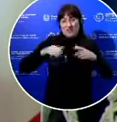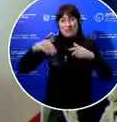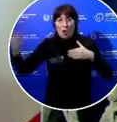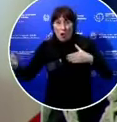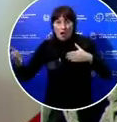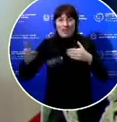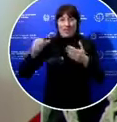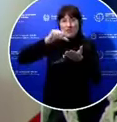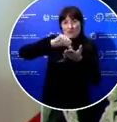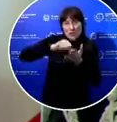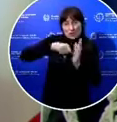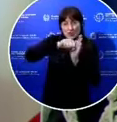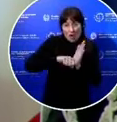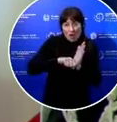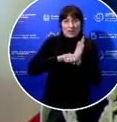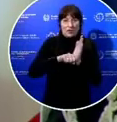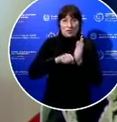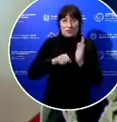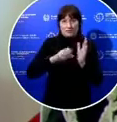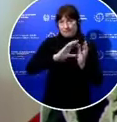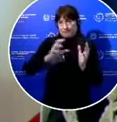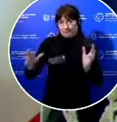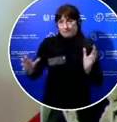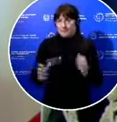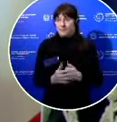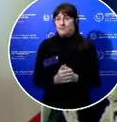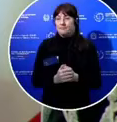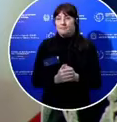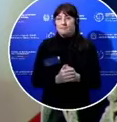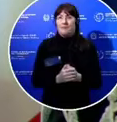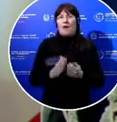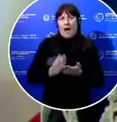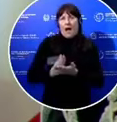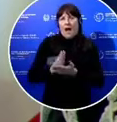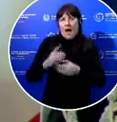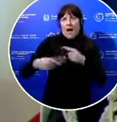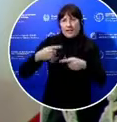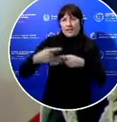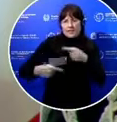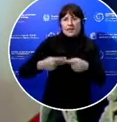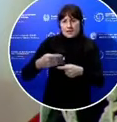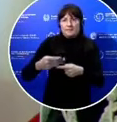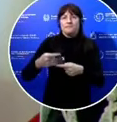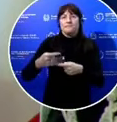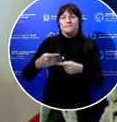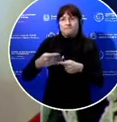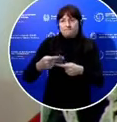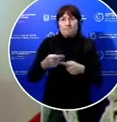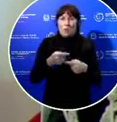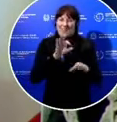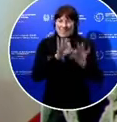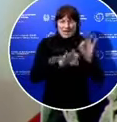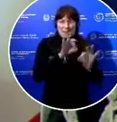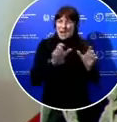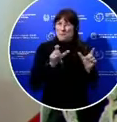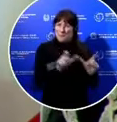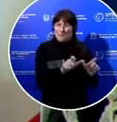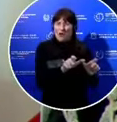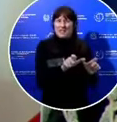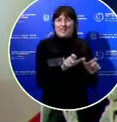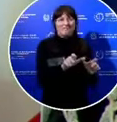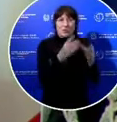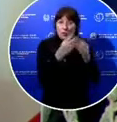centri storici e delle città. Dopo tanti anni possiamo, credo, convenire che la coercizione terapeutica non può essere